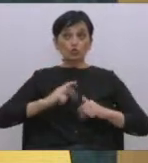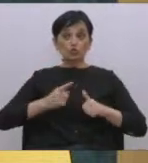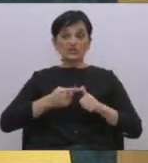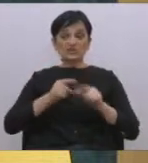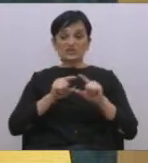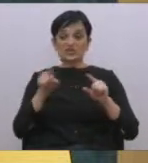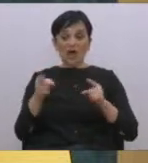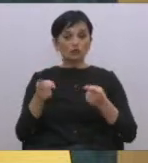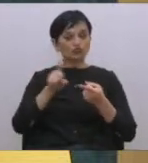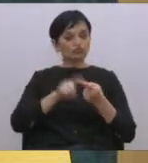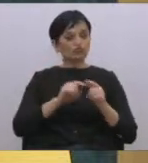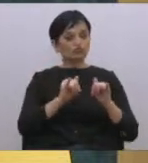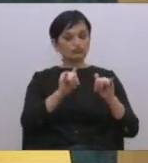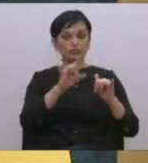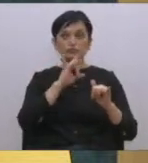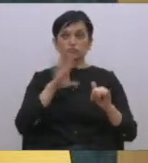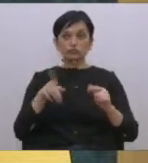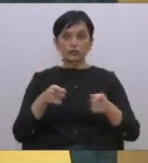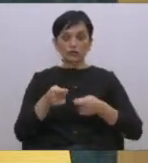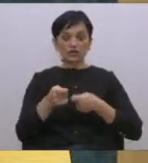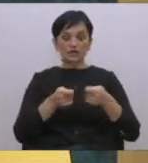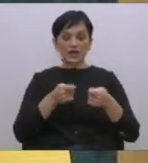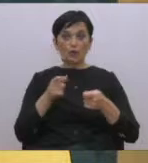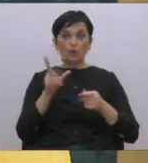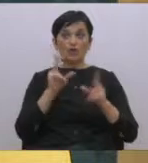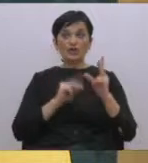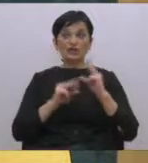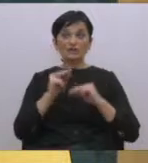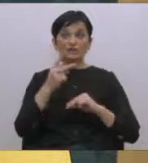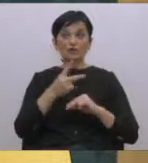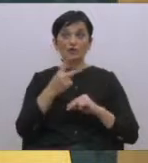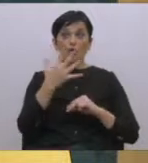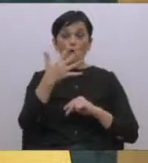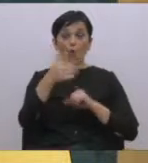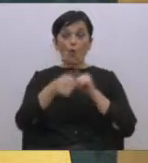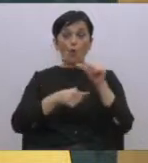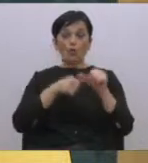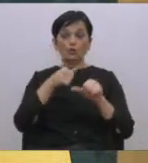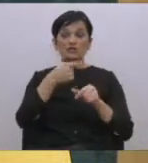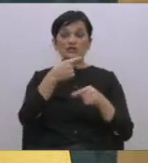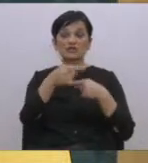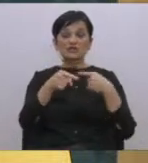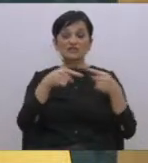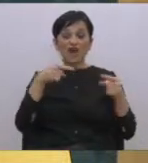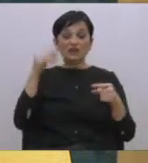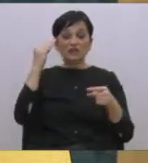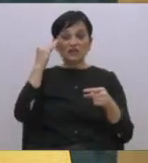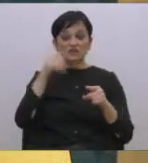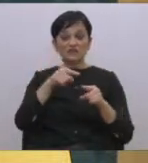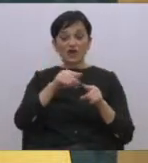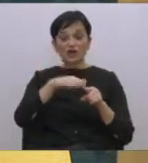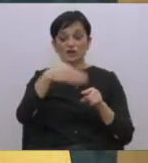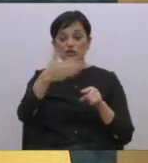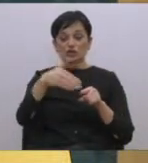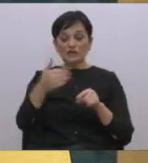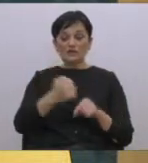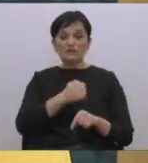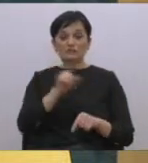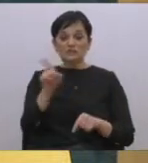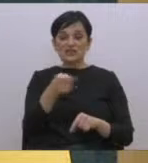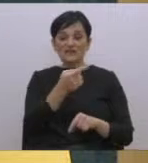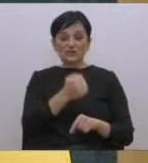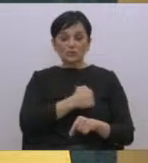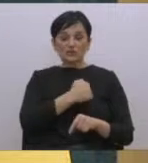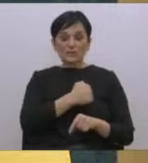მასზე არ გავრცელდება ეს რეგულაციები, რომელიც ითვალისწინებს 2025 წლიდან სხვადასხვა ვარიაციების შეთავაზებას სავალდებულო სამხედრო